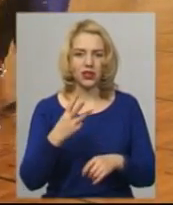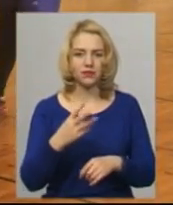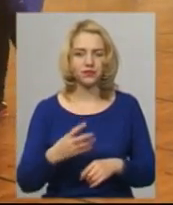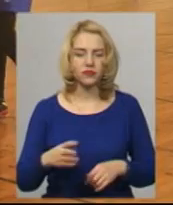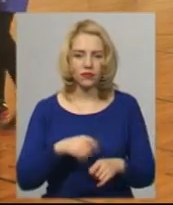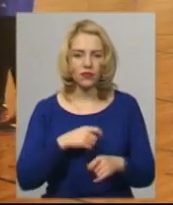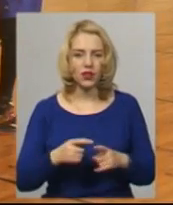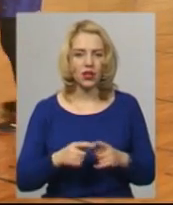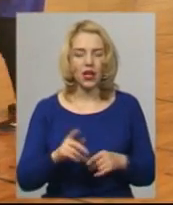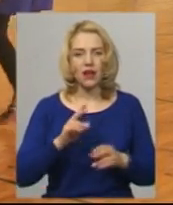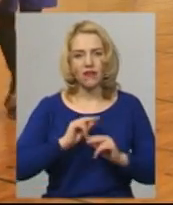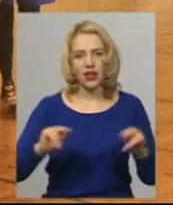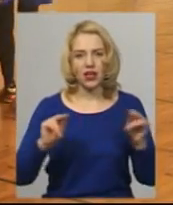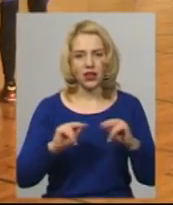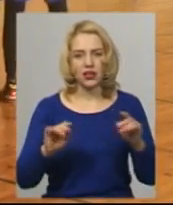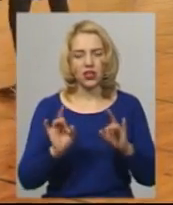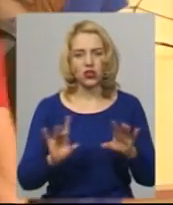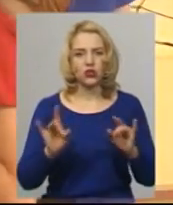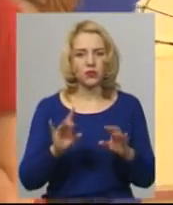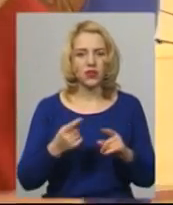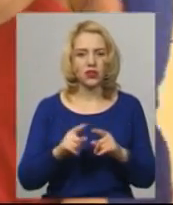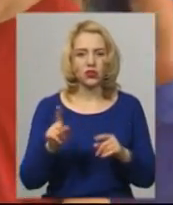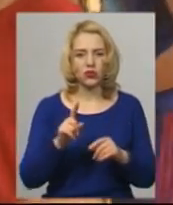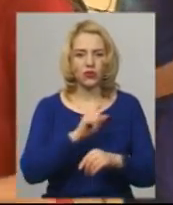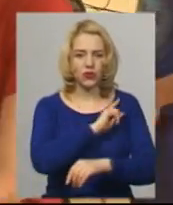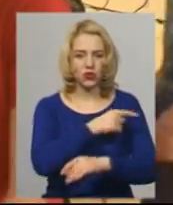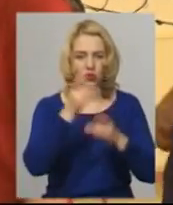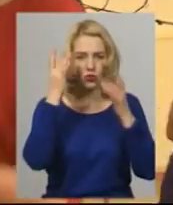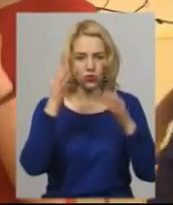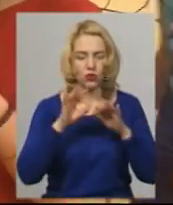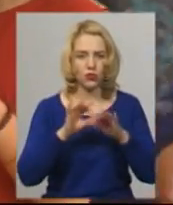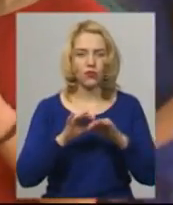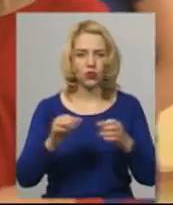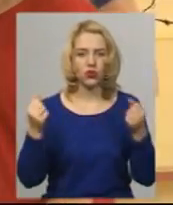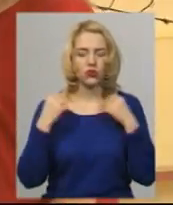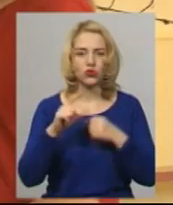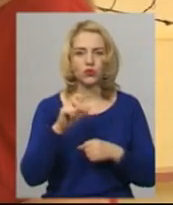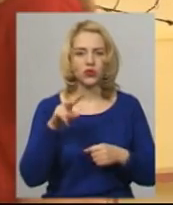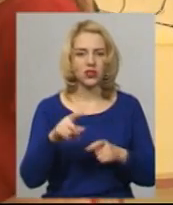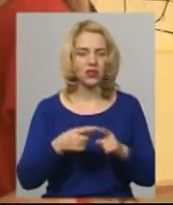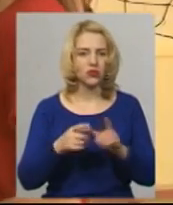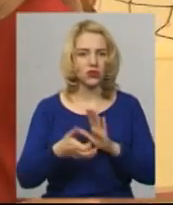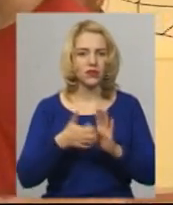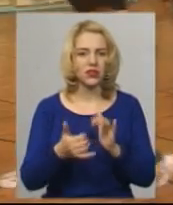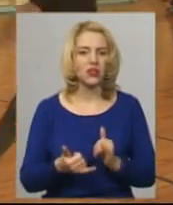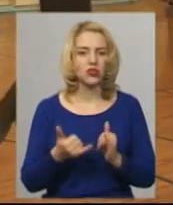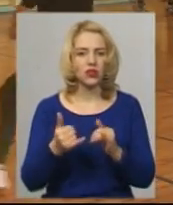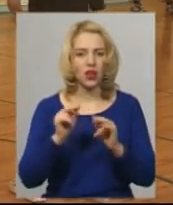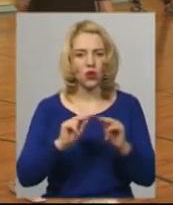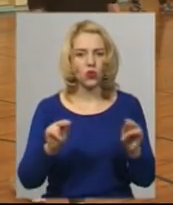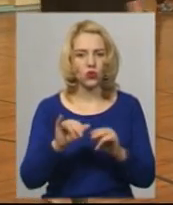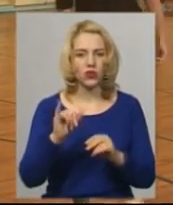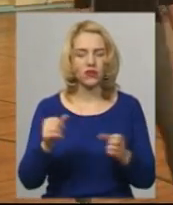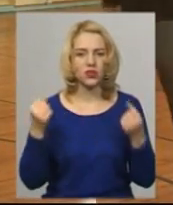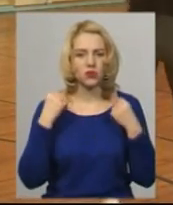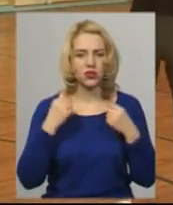Викладачка фізичної культури ліцею Алла Єльцева проводить урок фізкультури в спортзалі, якого не вистачало і для уроків, і для спортивних секцій. У нас